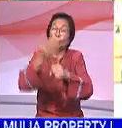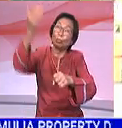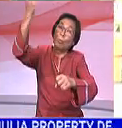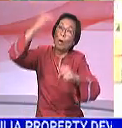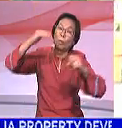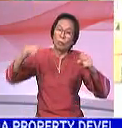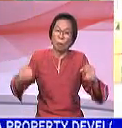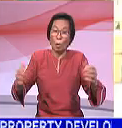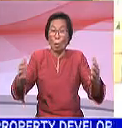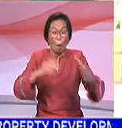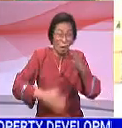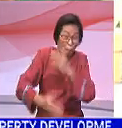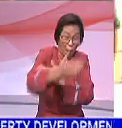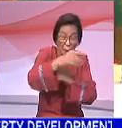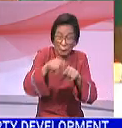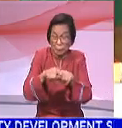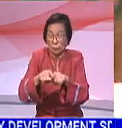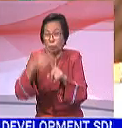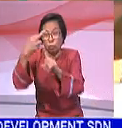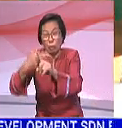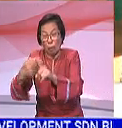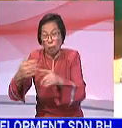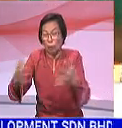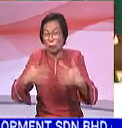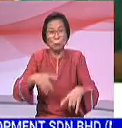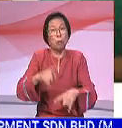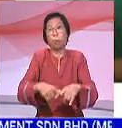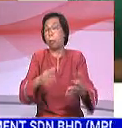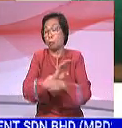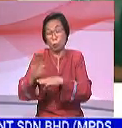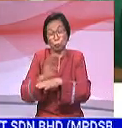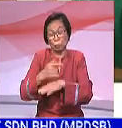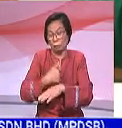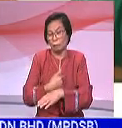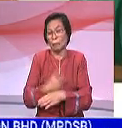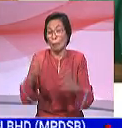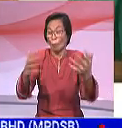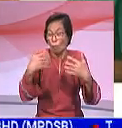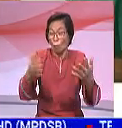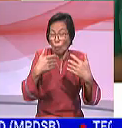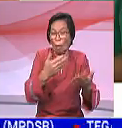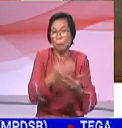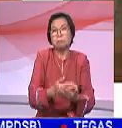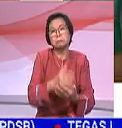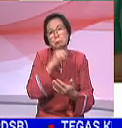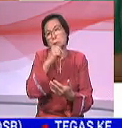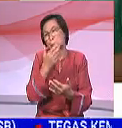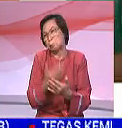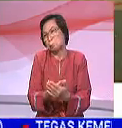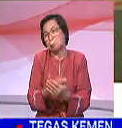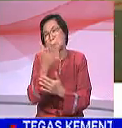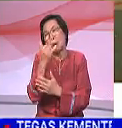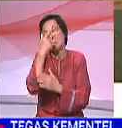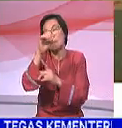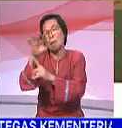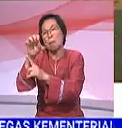sambutan kalau pagi mencapai mi-ho memang tak senang duduk tambahnya lagi permintaan juga kurang membran sangkaan